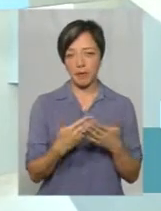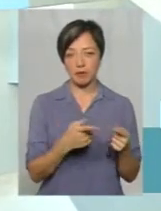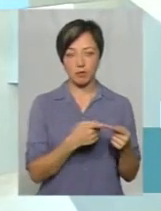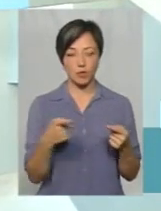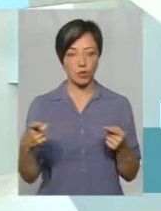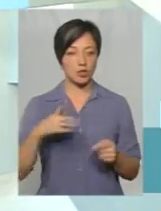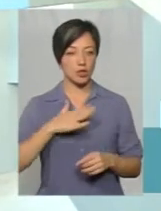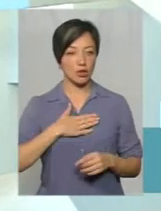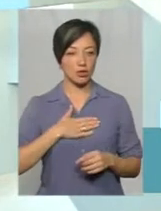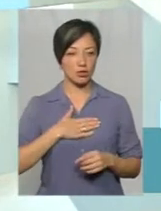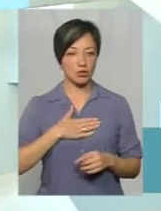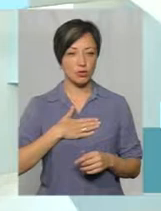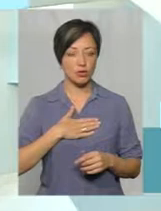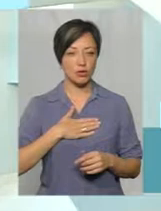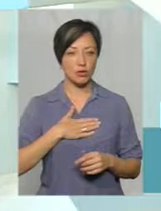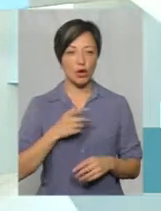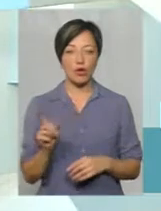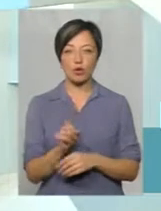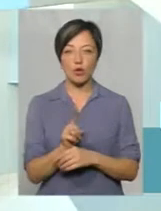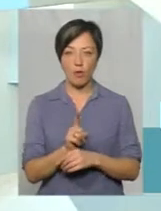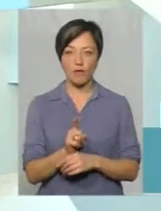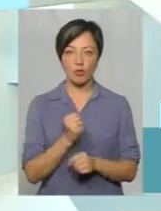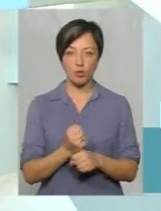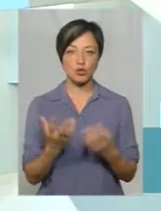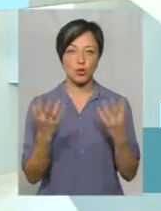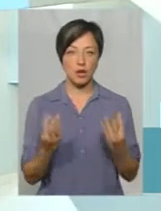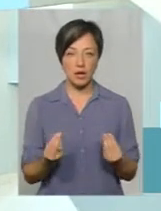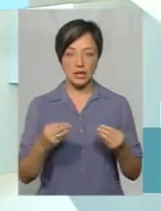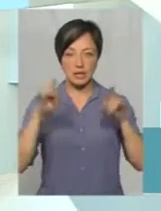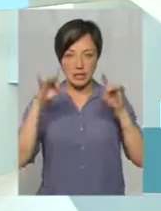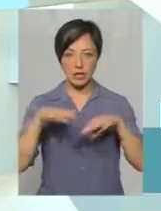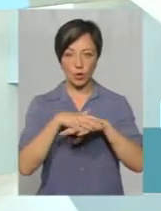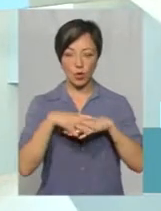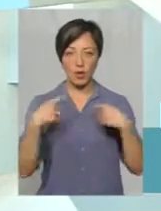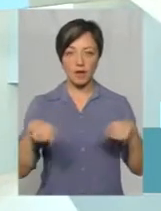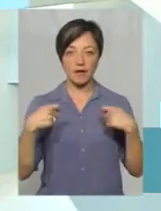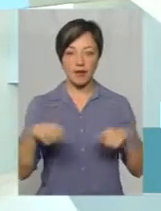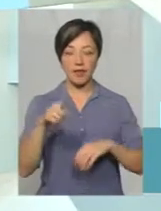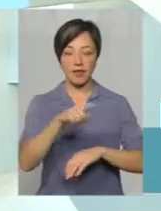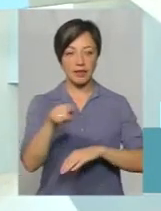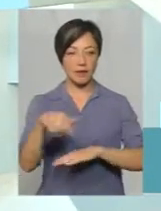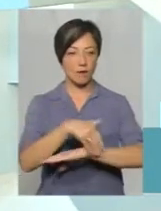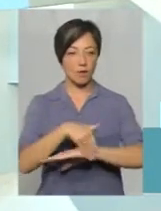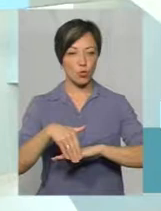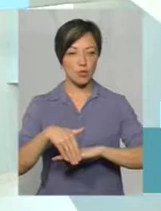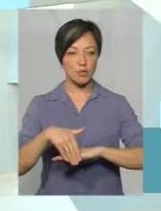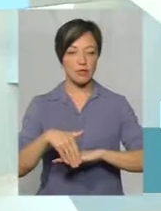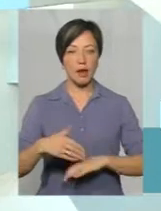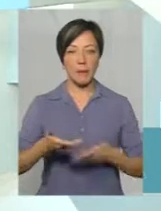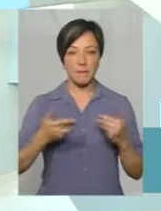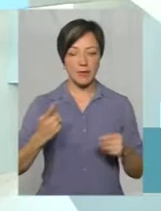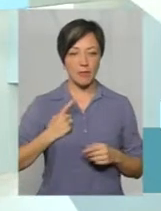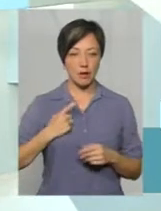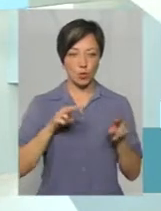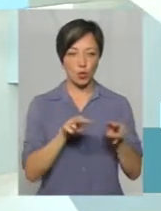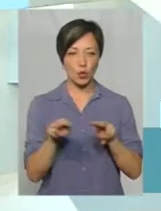нашого нормованого робочого дня стихійна торгівля на тих вулицях, які ми патрулюємо,